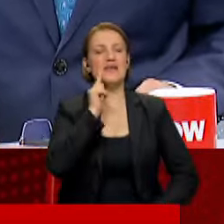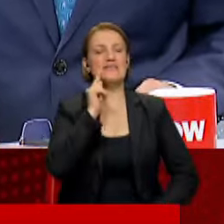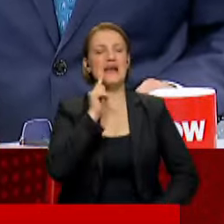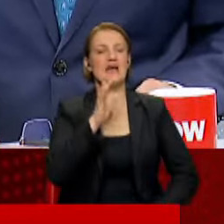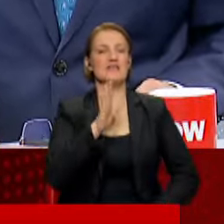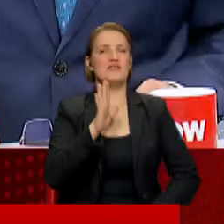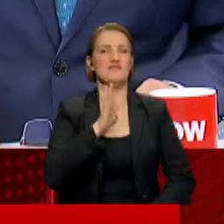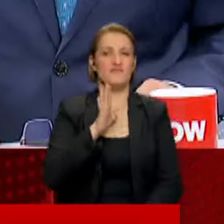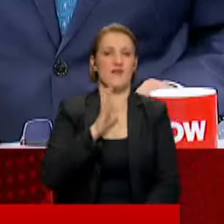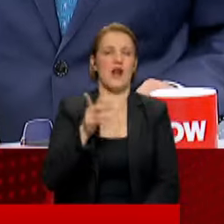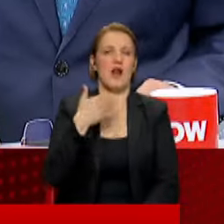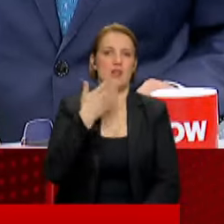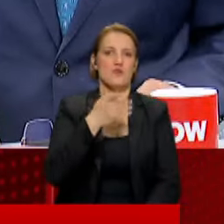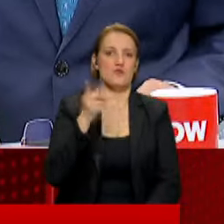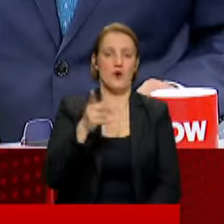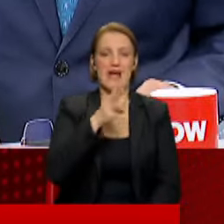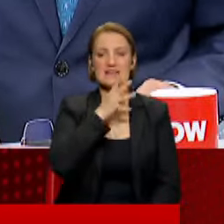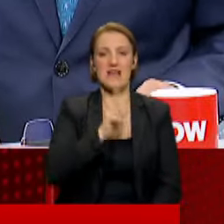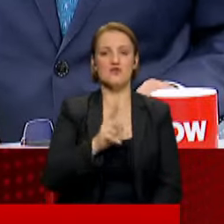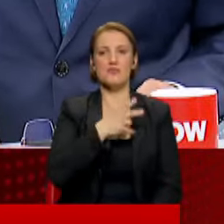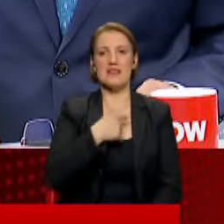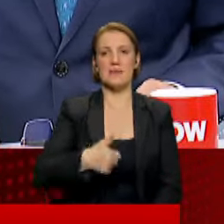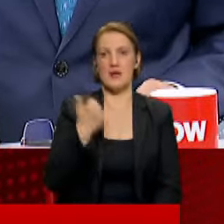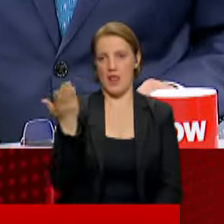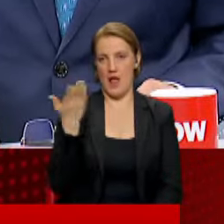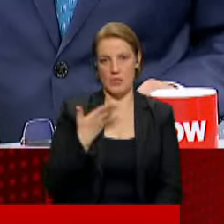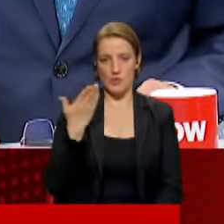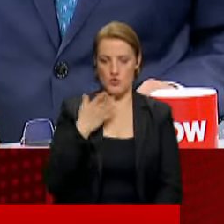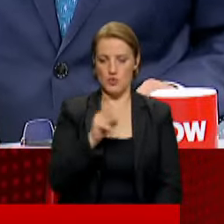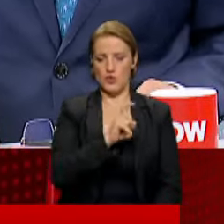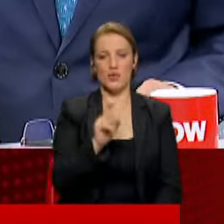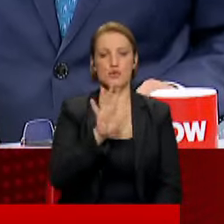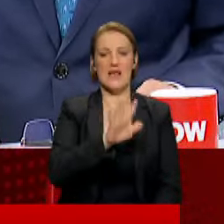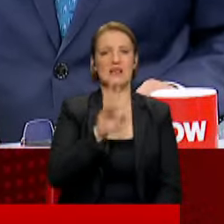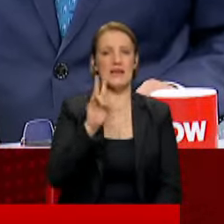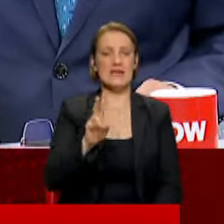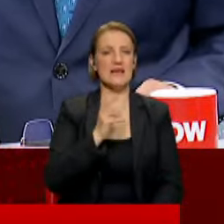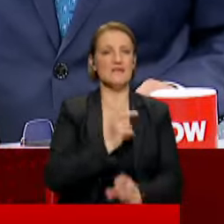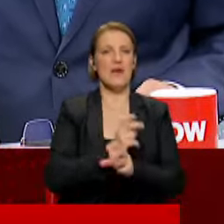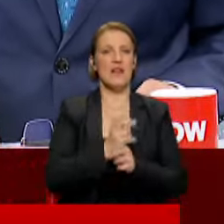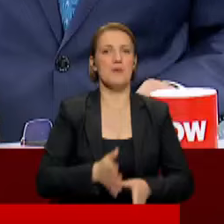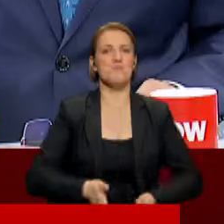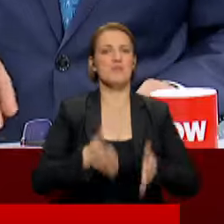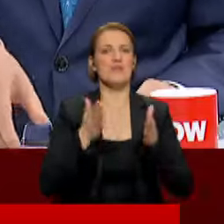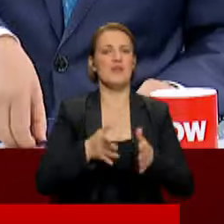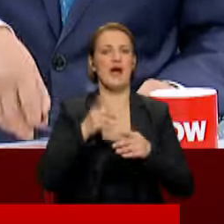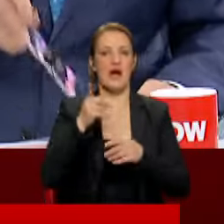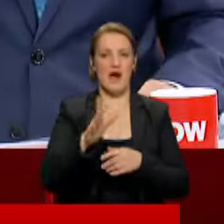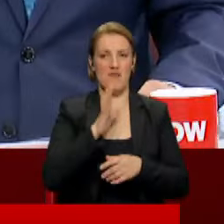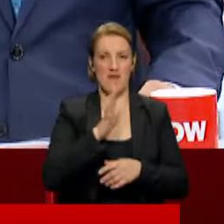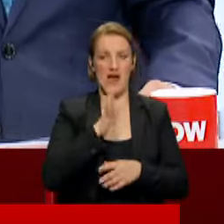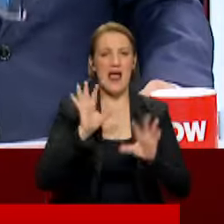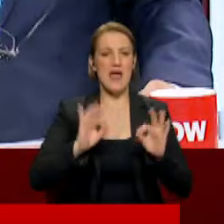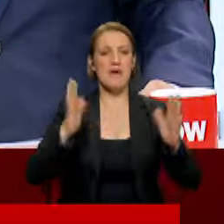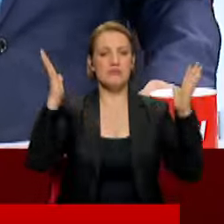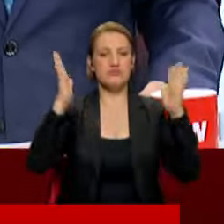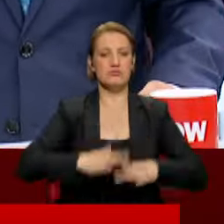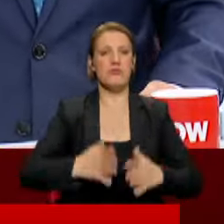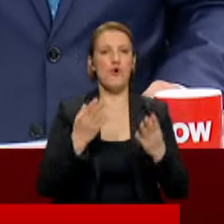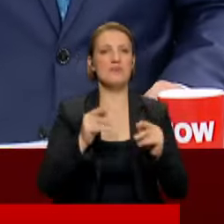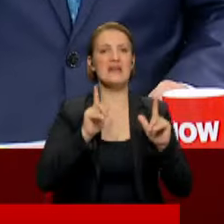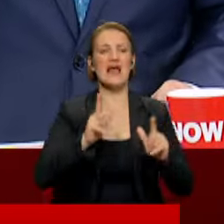anlatıyor Esenyurt belediye başkanı sayın Ahmet Özer 952 riskli bina olduğunu biliyoruz sizin verilerinize de yansıyor hemen yıkılması gereken